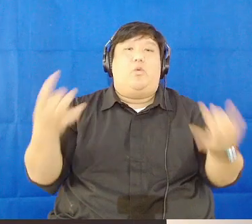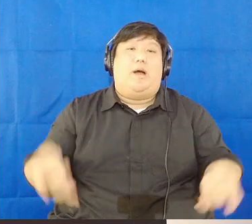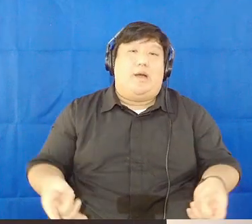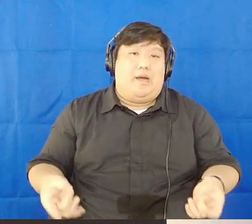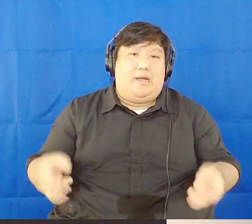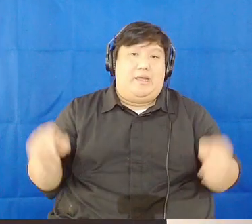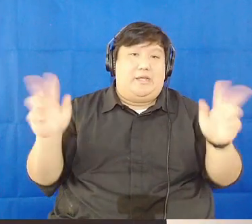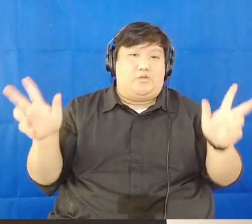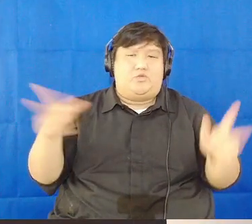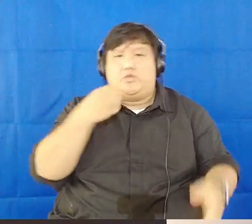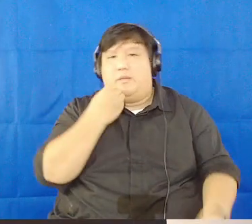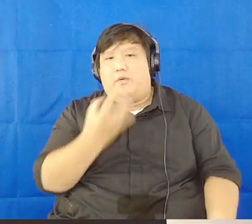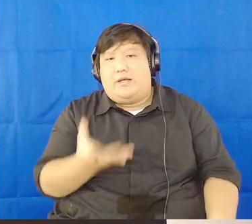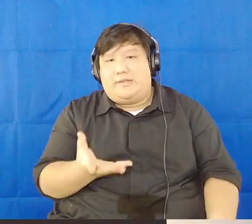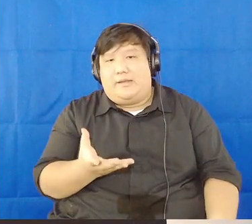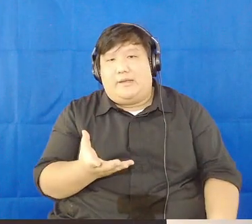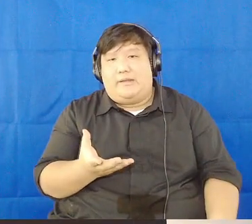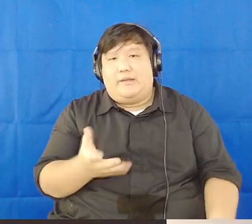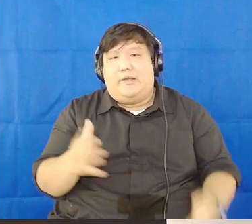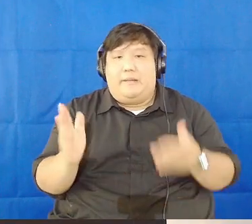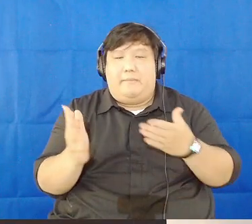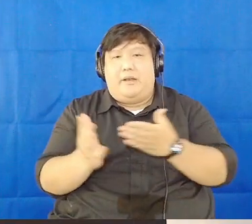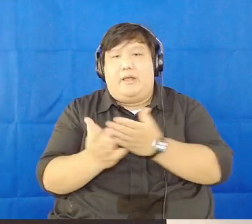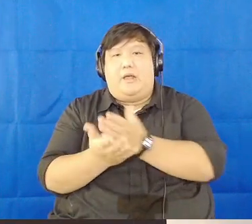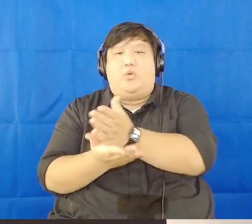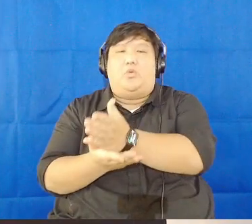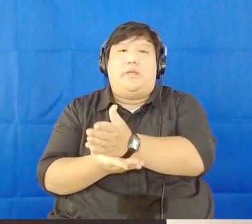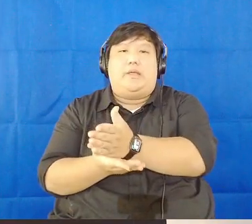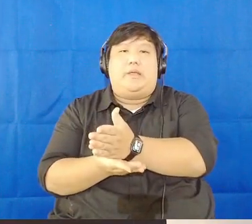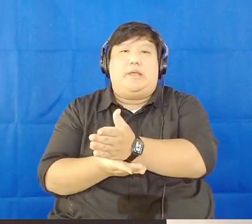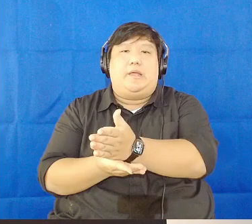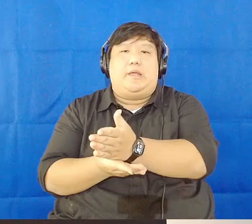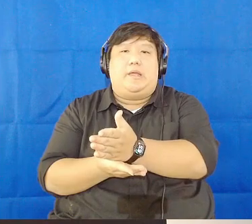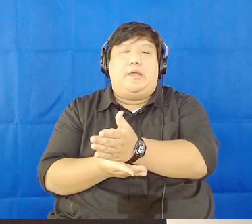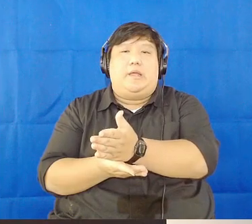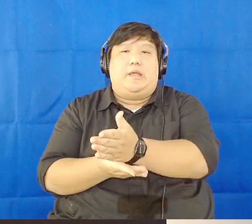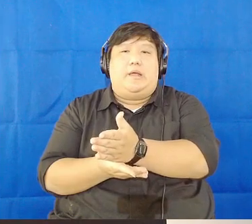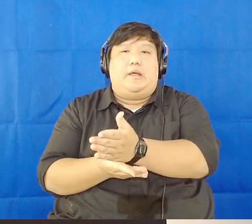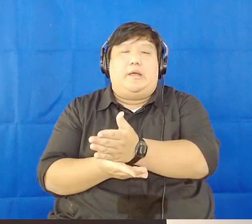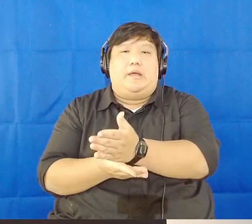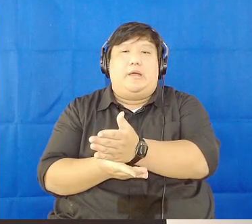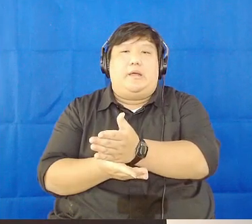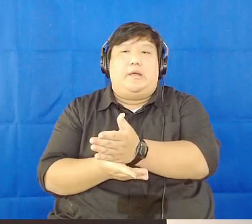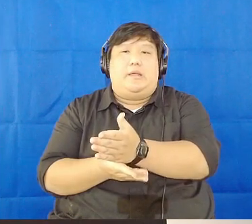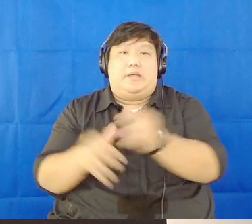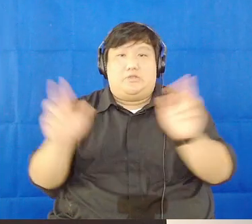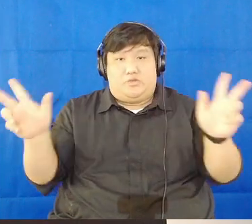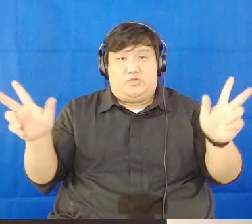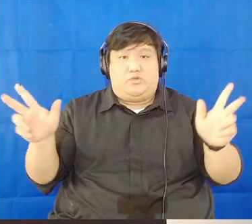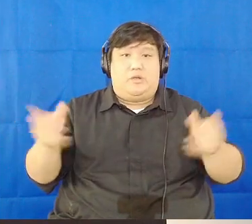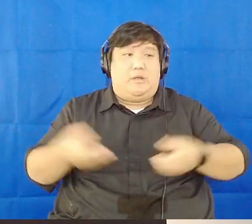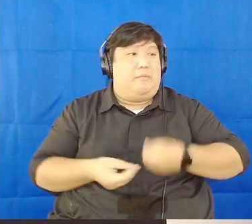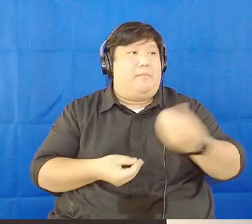mau mengatakan melalui korban di salib itu, Yesus memberikan dirinya, membagikan hidupnya,